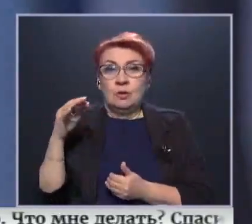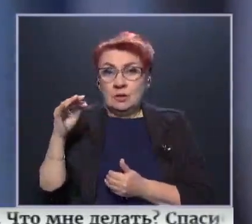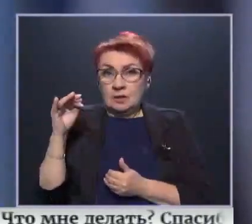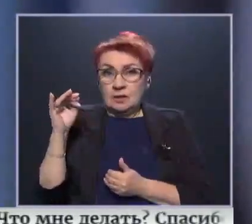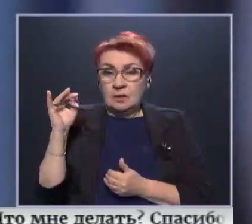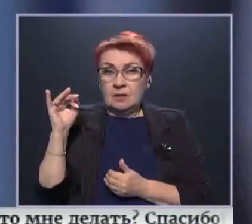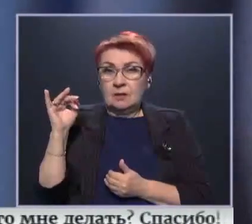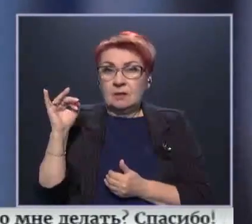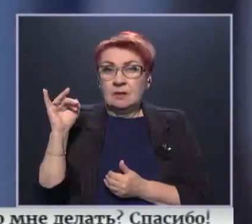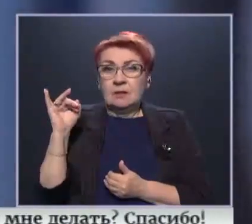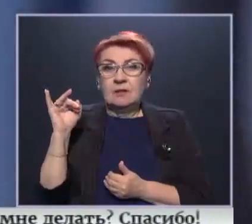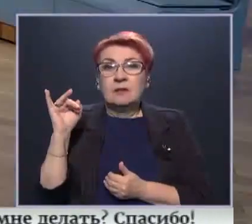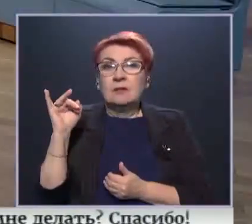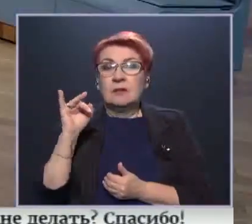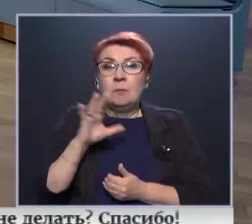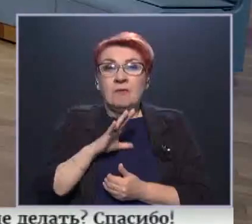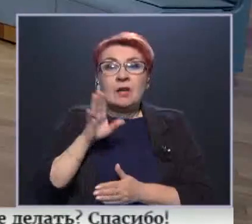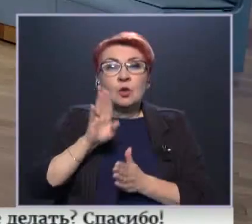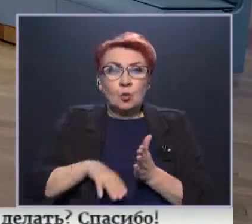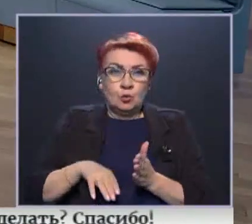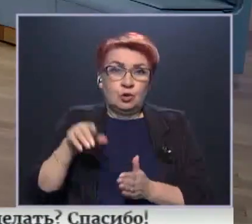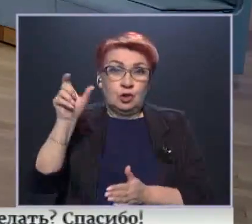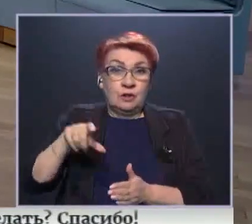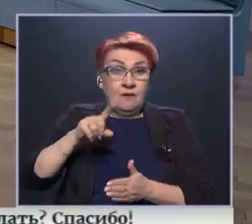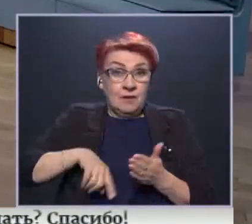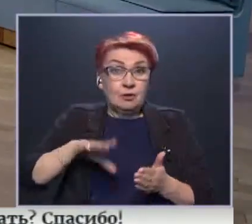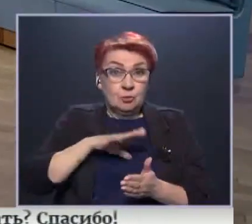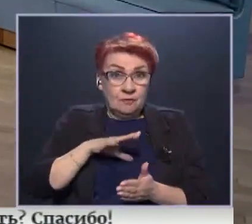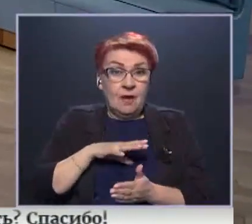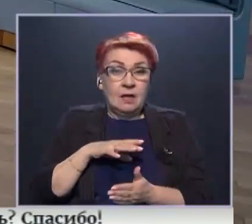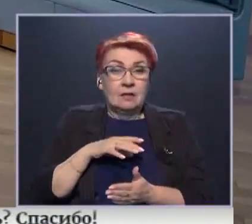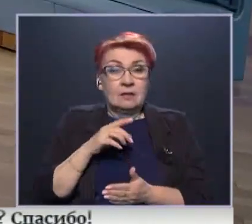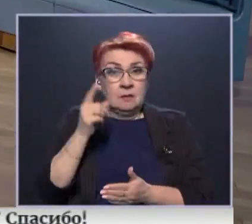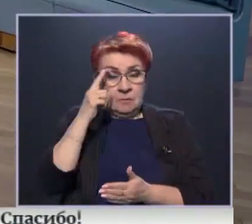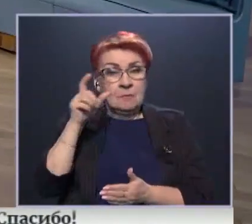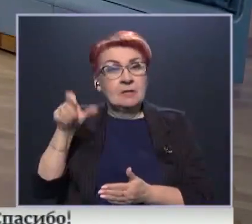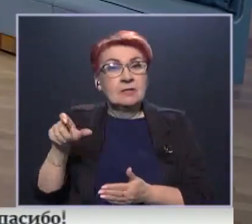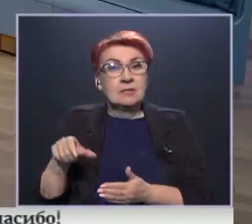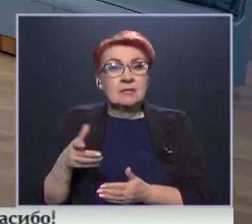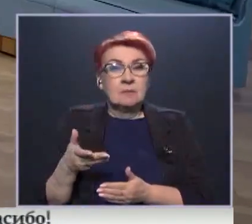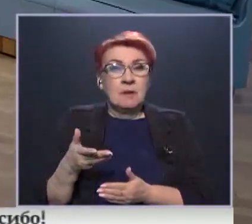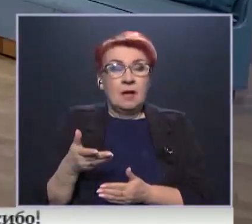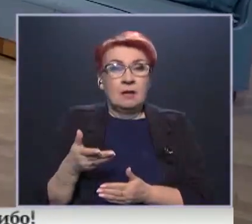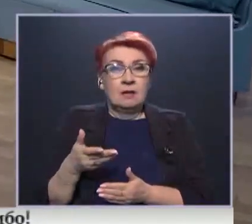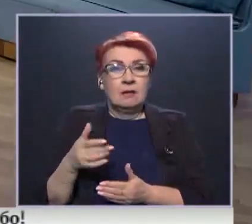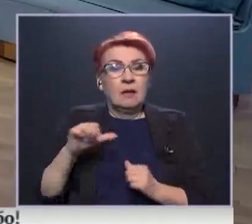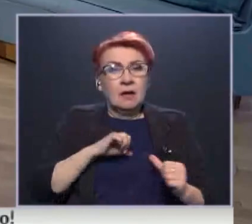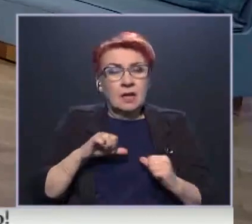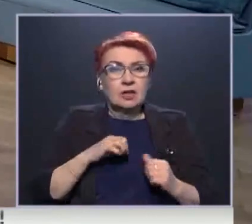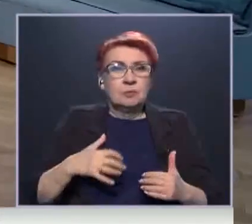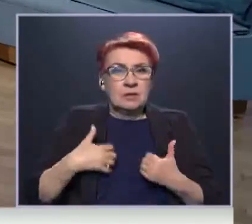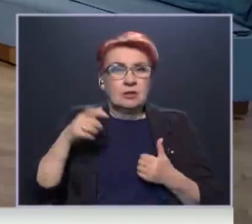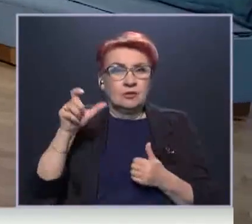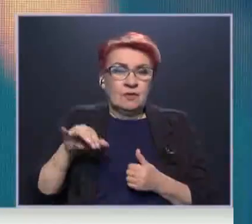Бывает хуже. Бывает, что человек воцерковленный осознает себя мерзким, грешным, страшным